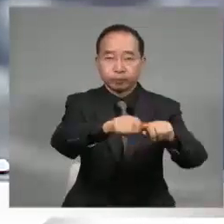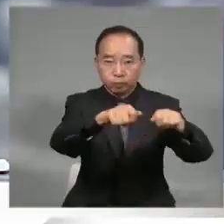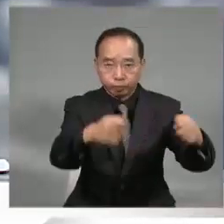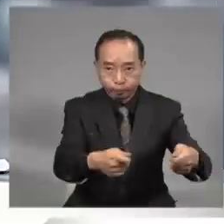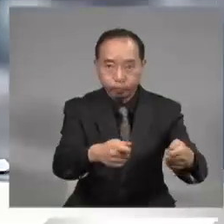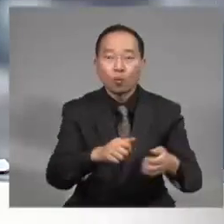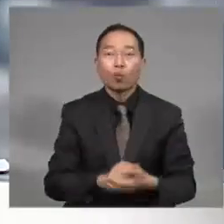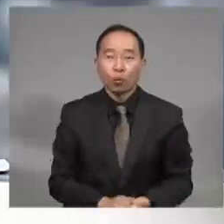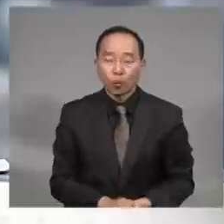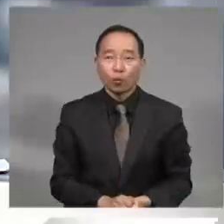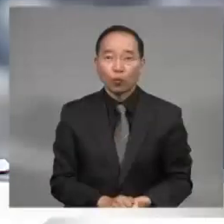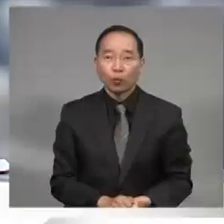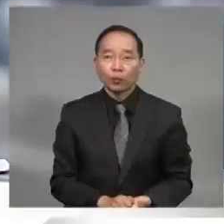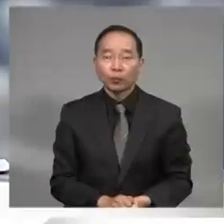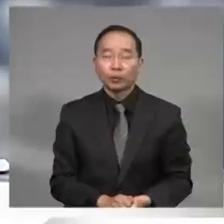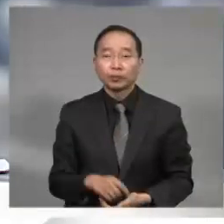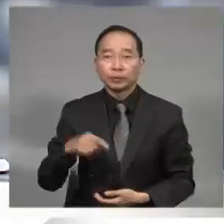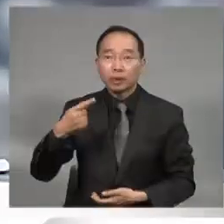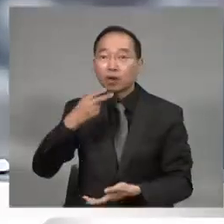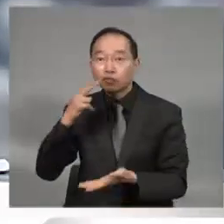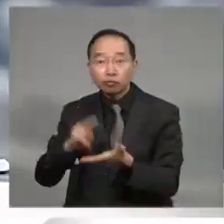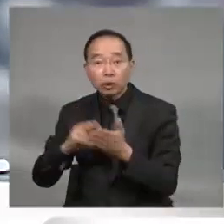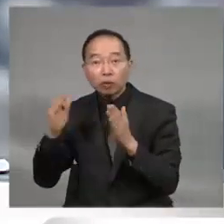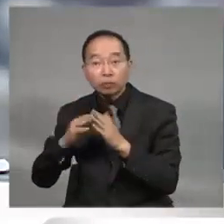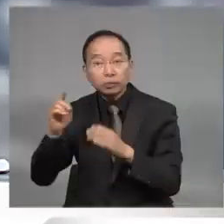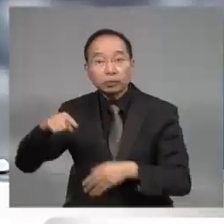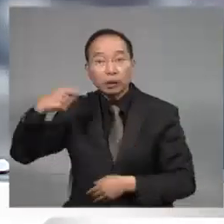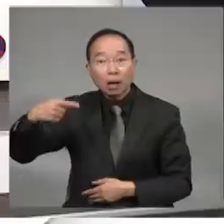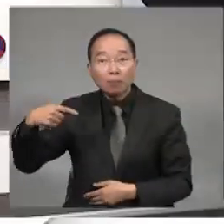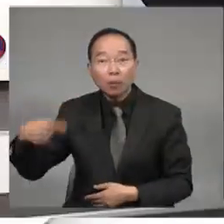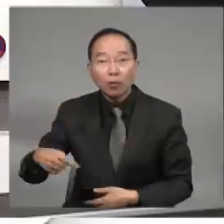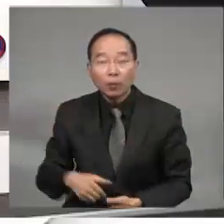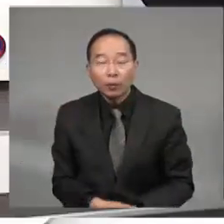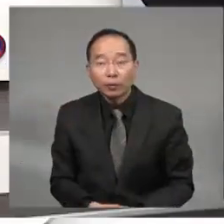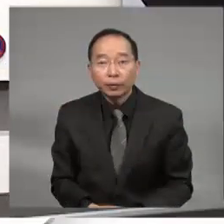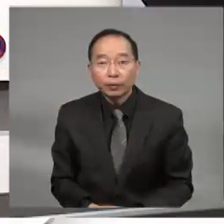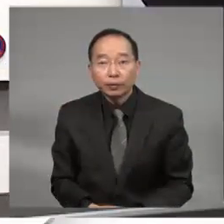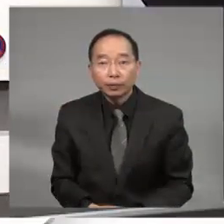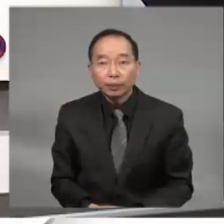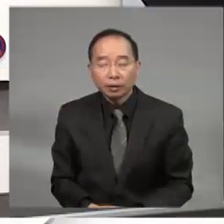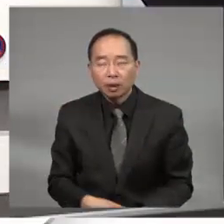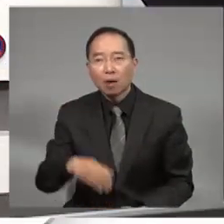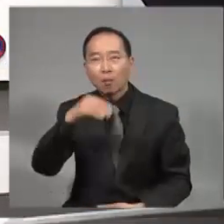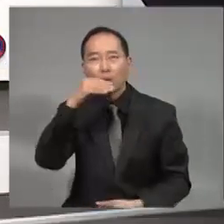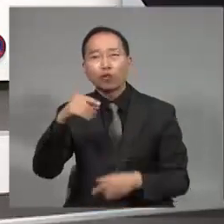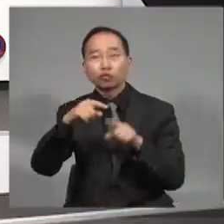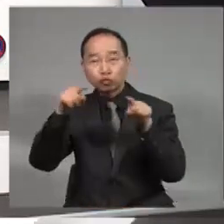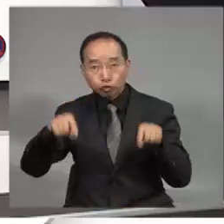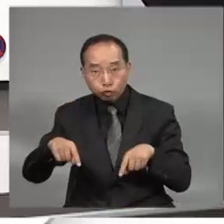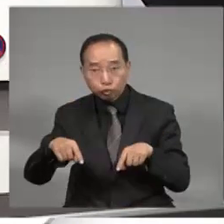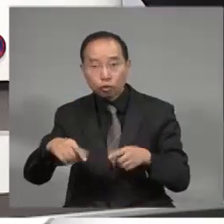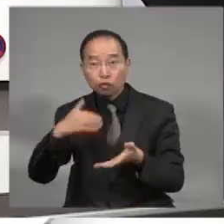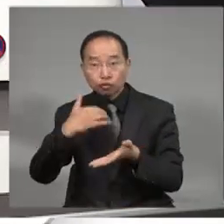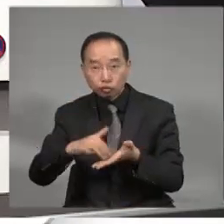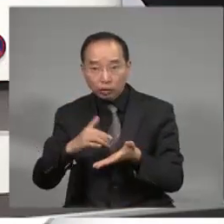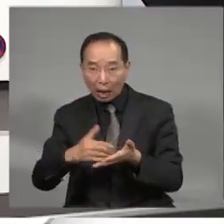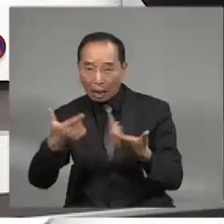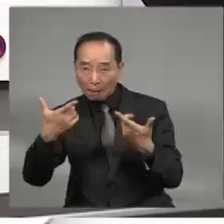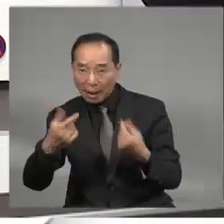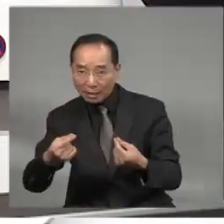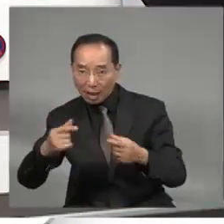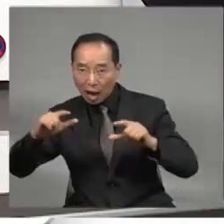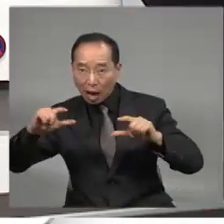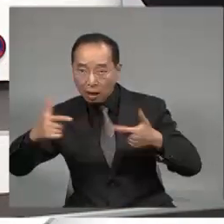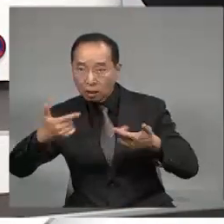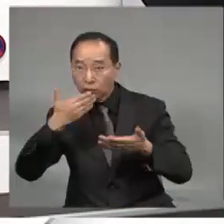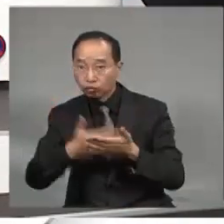절차도 또 있을까요? 우체국에서요? 예. 네, 그 해송용 봉투는 항상 숫자가 일치하는지가 굉장히